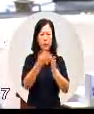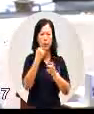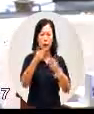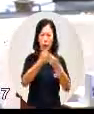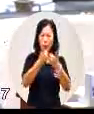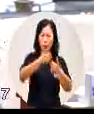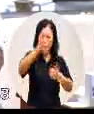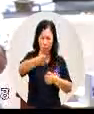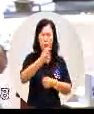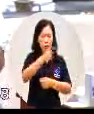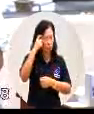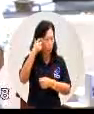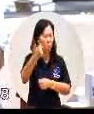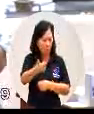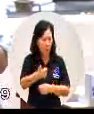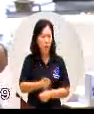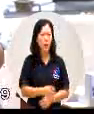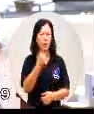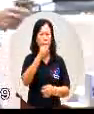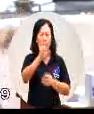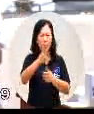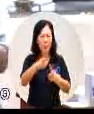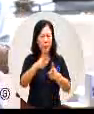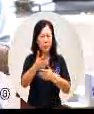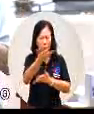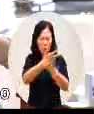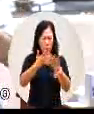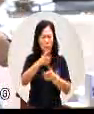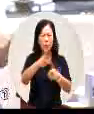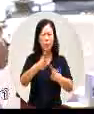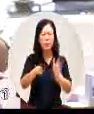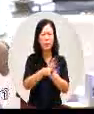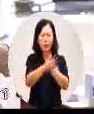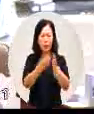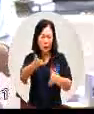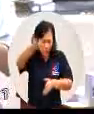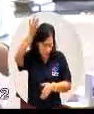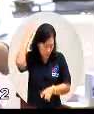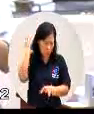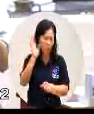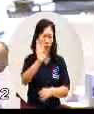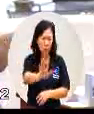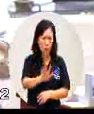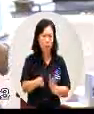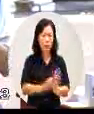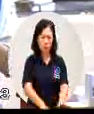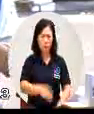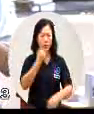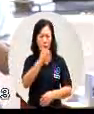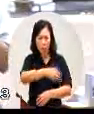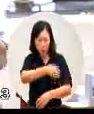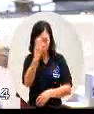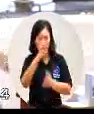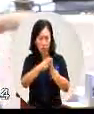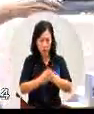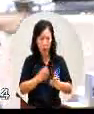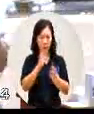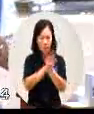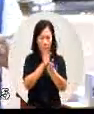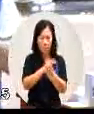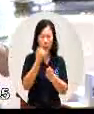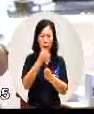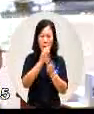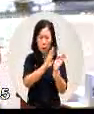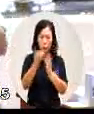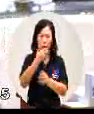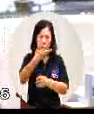长应该都很好哈。我想这不是说私交，移公移私。应该以前有的，啊，忽然间因为了治水，把它整个变成